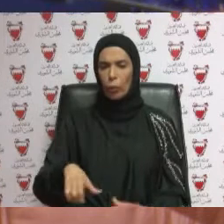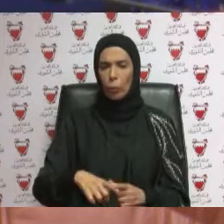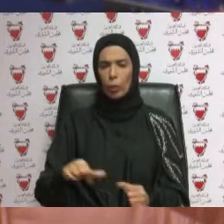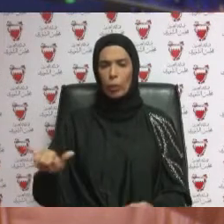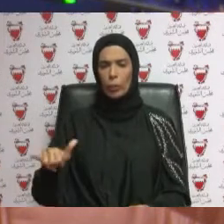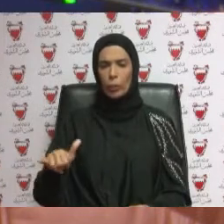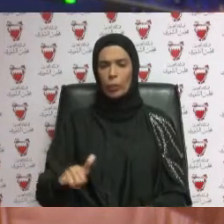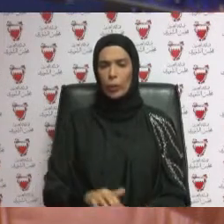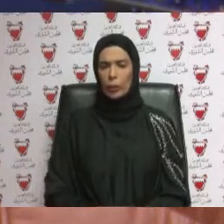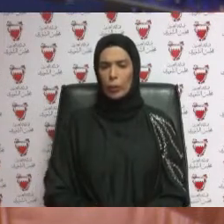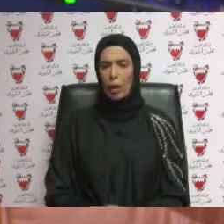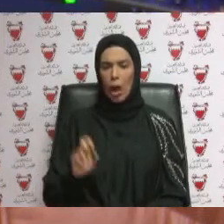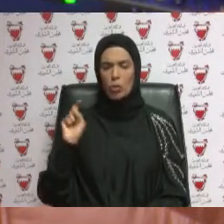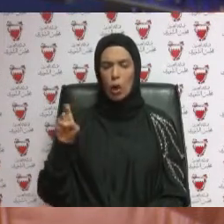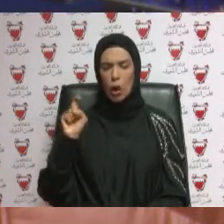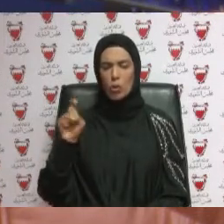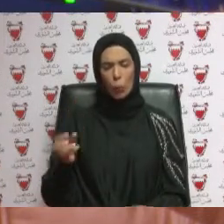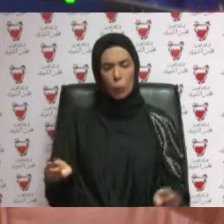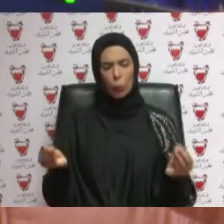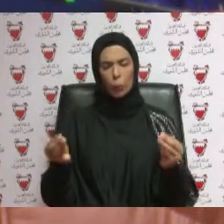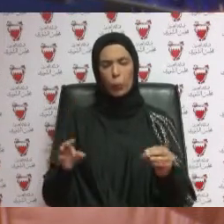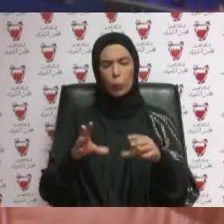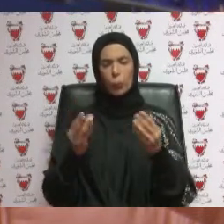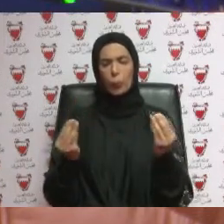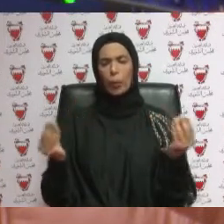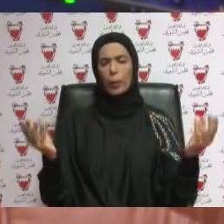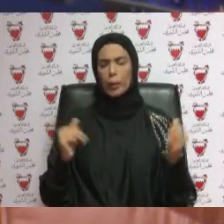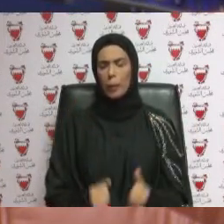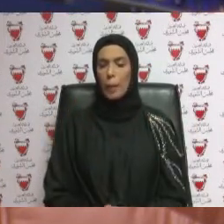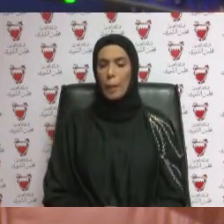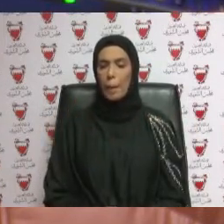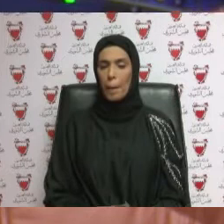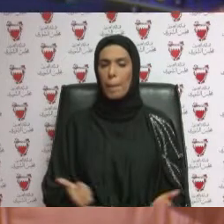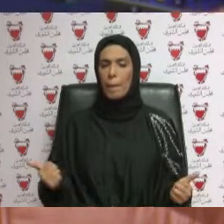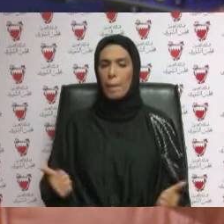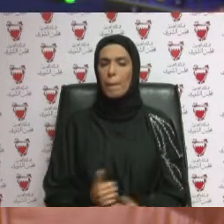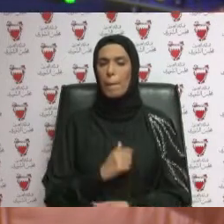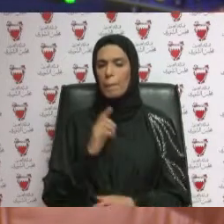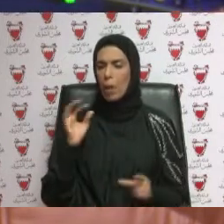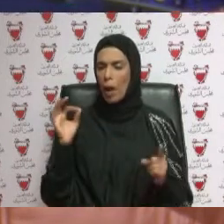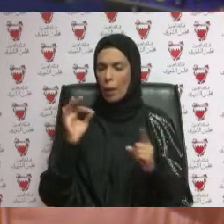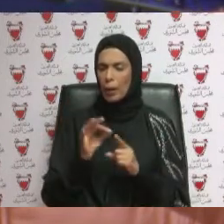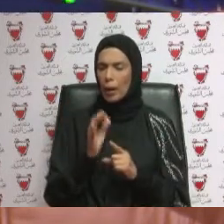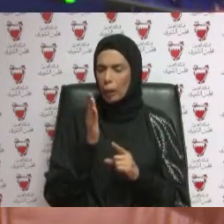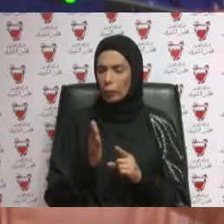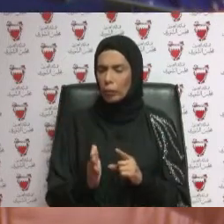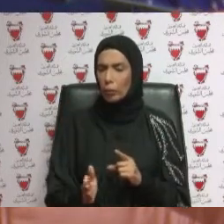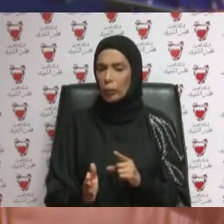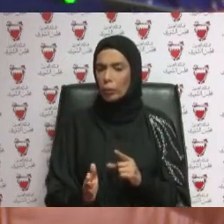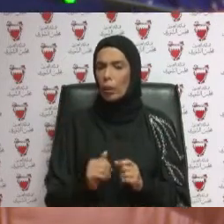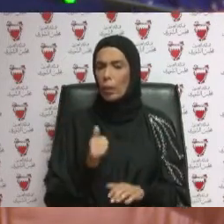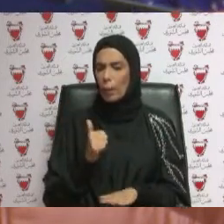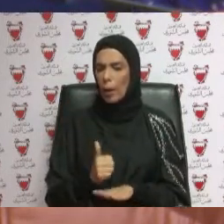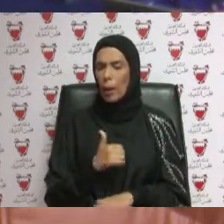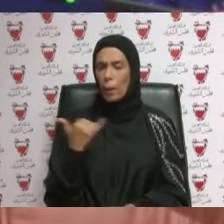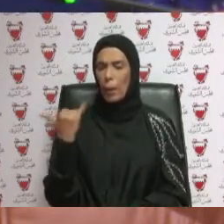الحركة الإيجارية يعني كبيرة، تم النص بضرورة تحديد غرض العقد من ضمن البيانات الجوهرية